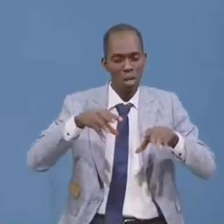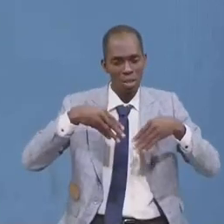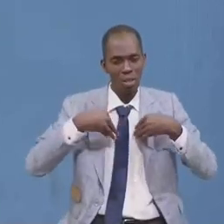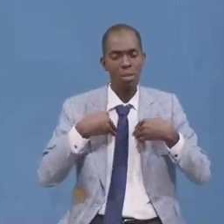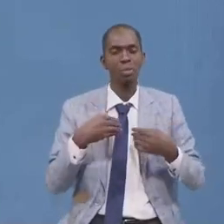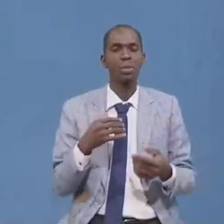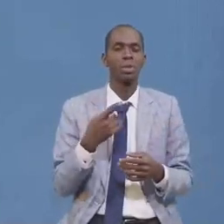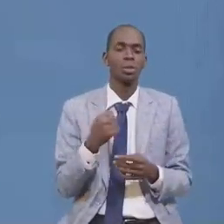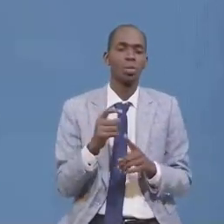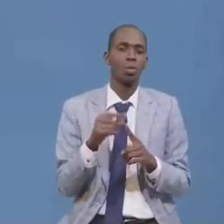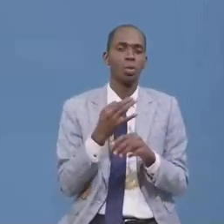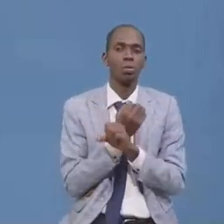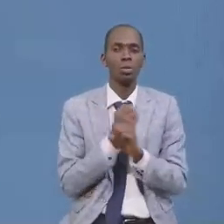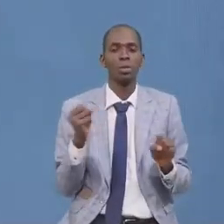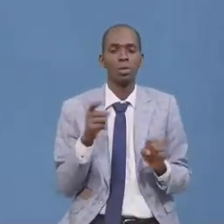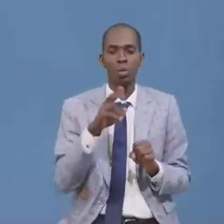Tu es sauvé.